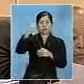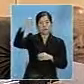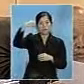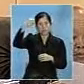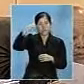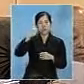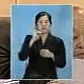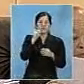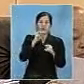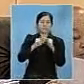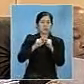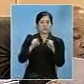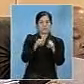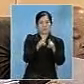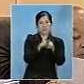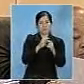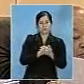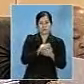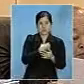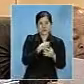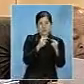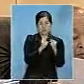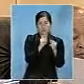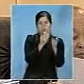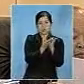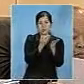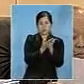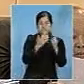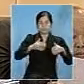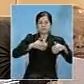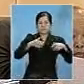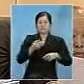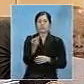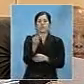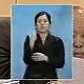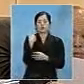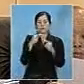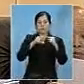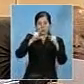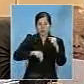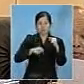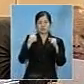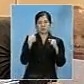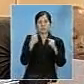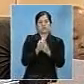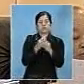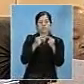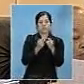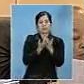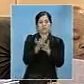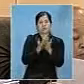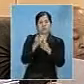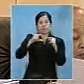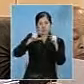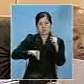พวกเรานะครับที่อยากให้เห็นผู้มีรายได้น้อยได้มีโอกาสที่จะลดค่าใช้จ่ายลงแต่ว่าโดยข้อเท็จจริงแล้